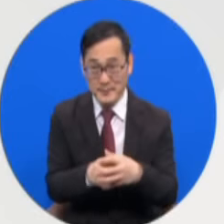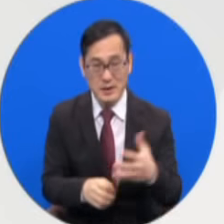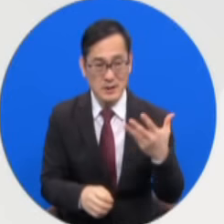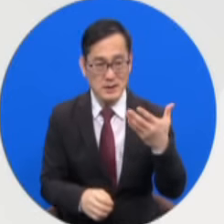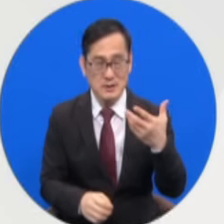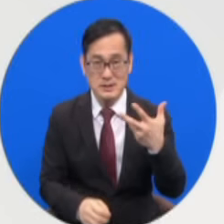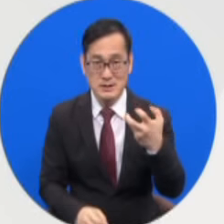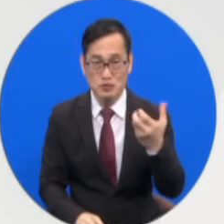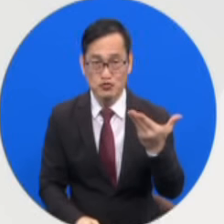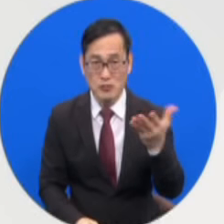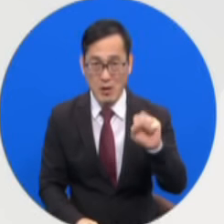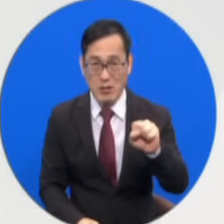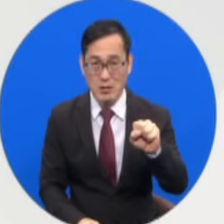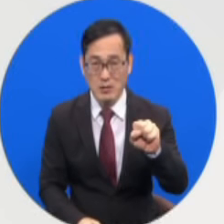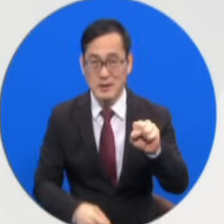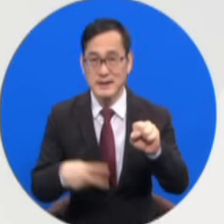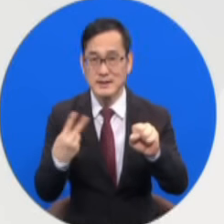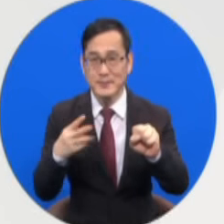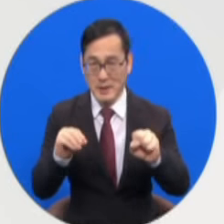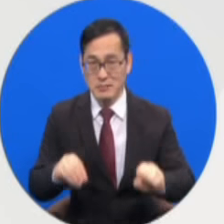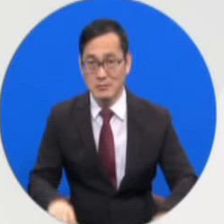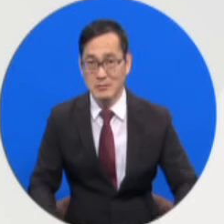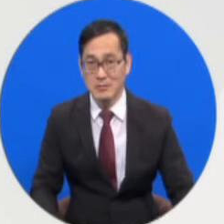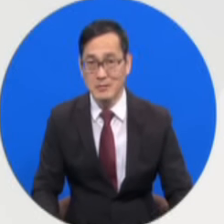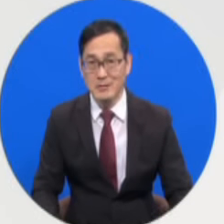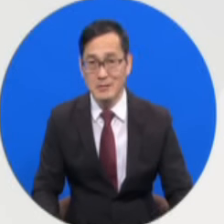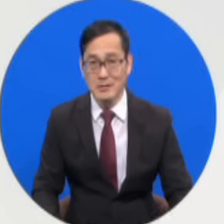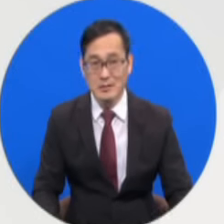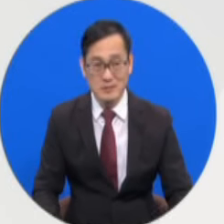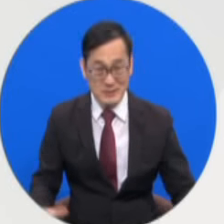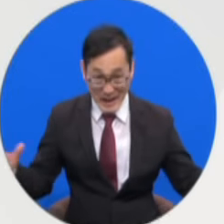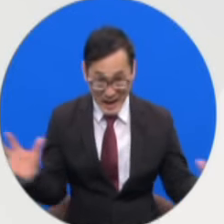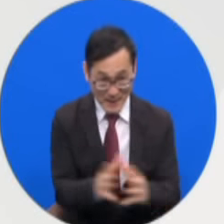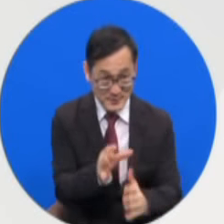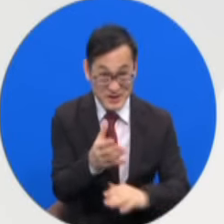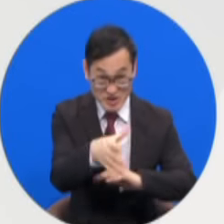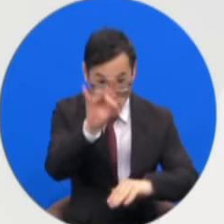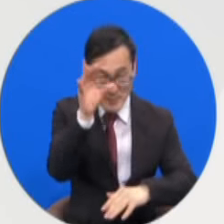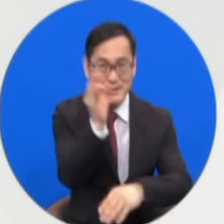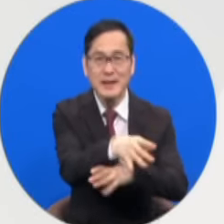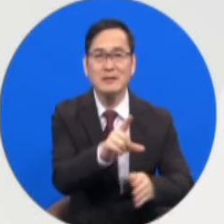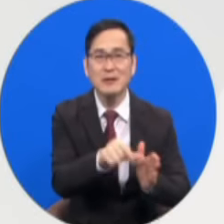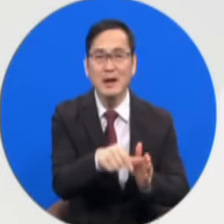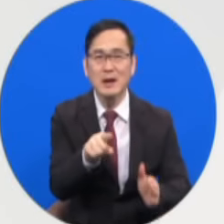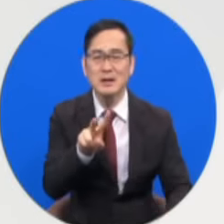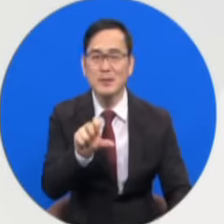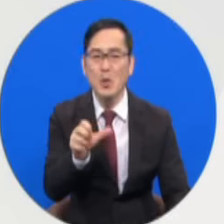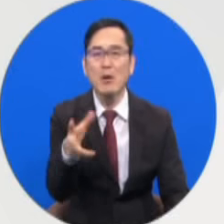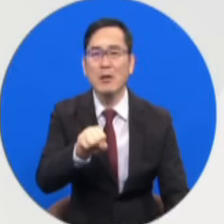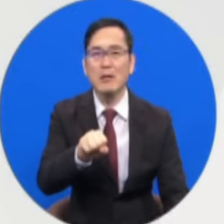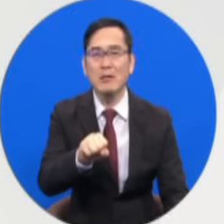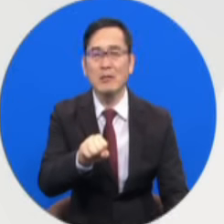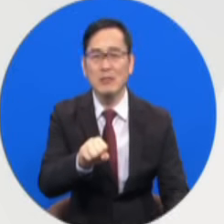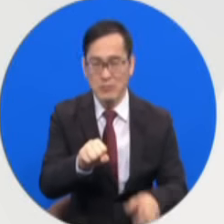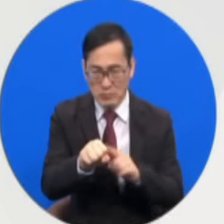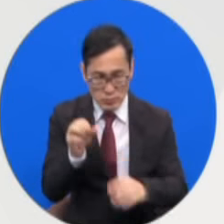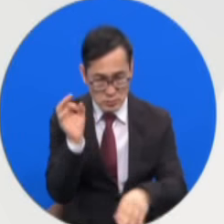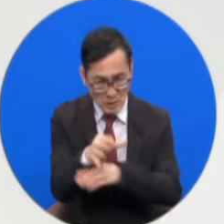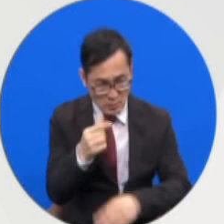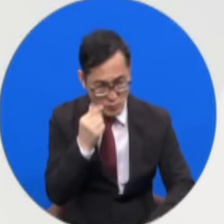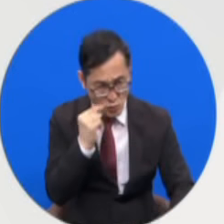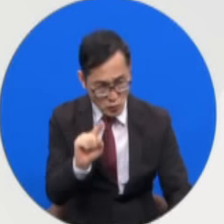보유하고 있다 매입가가 적어도 25억으로 추정이 된다 어떻게 샀을까라는